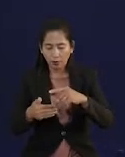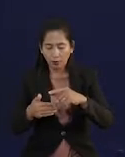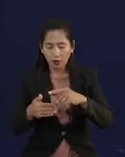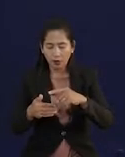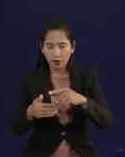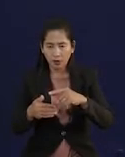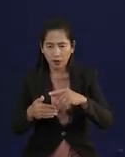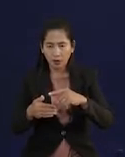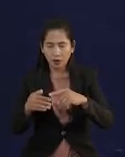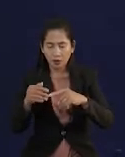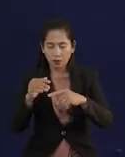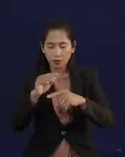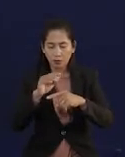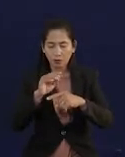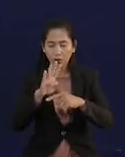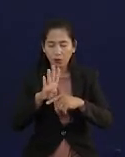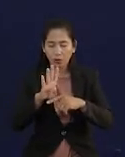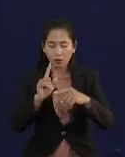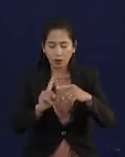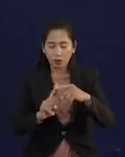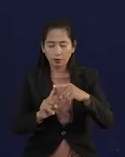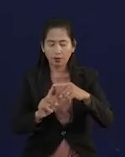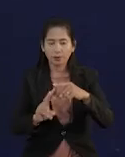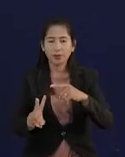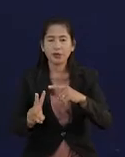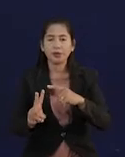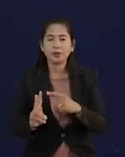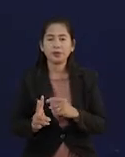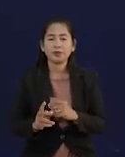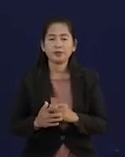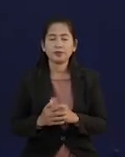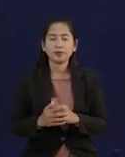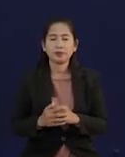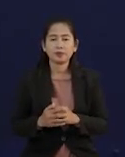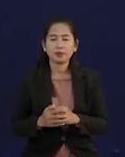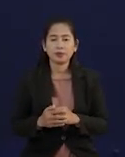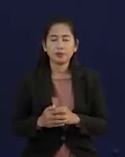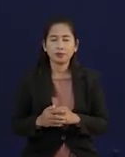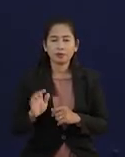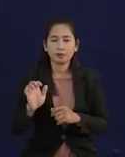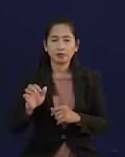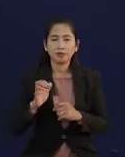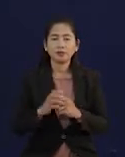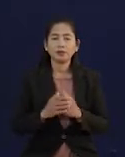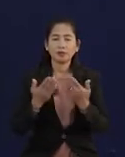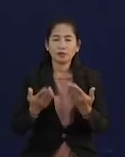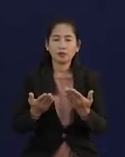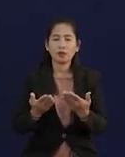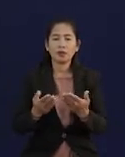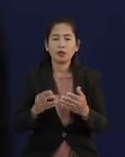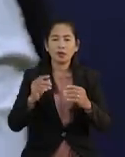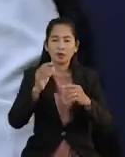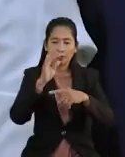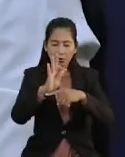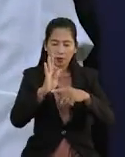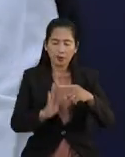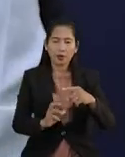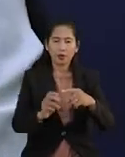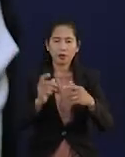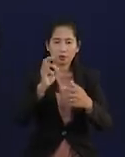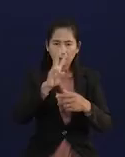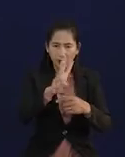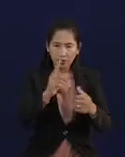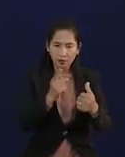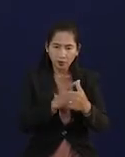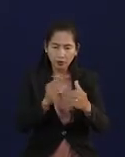bốn. Nâng bốn phía đọc bì, chà. Ní cứ chia bảo phía bấy đầm bố,